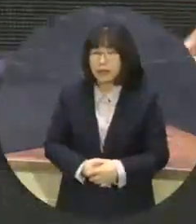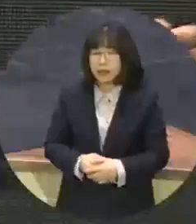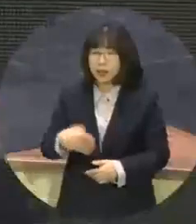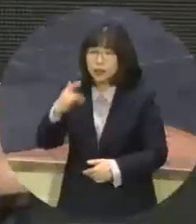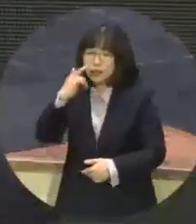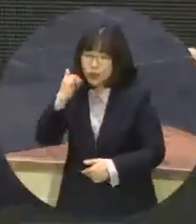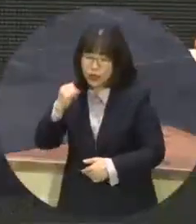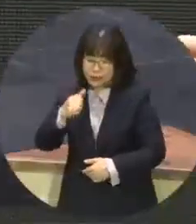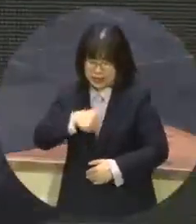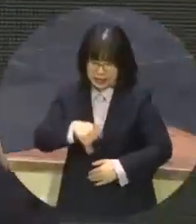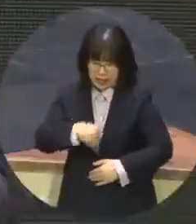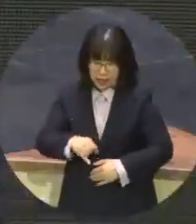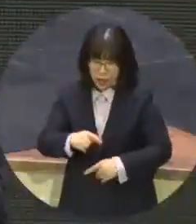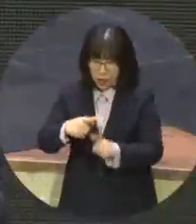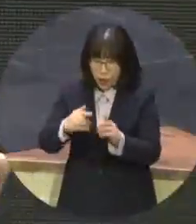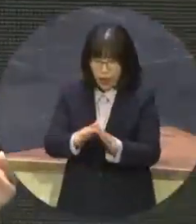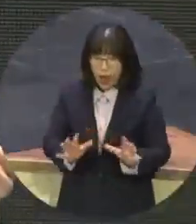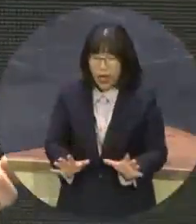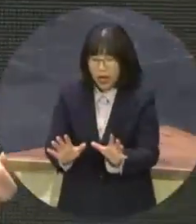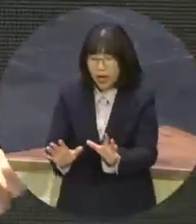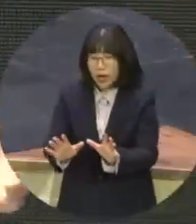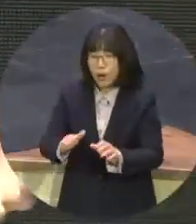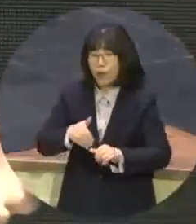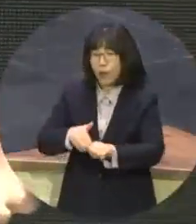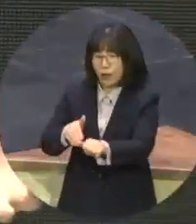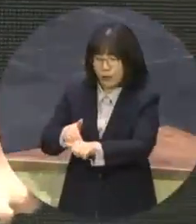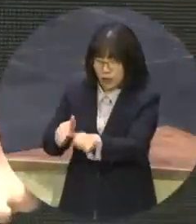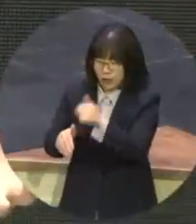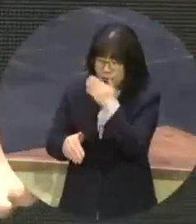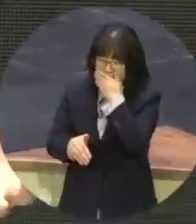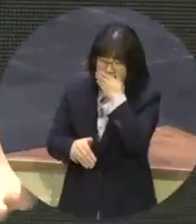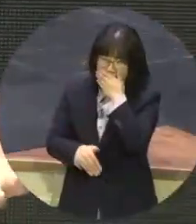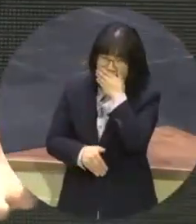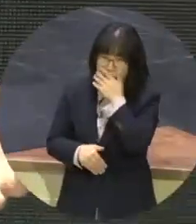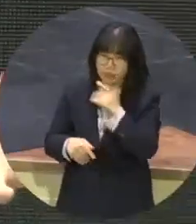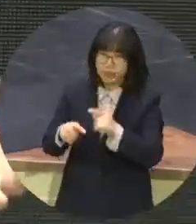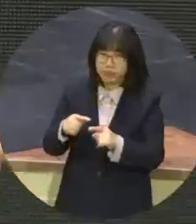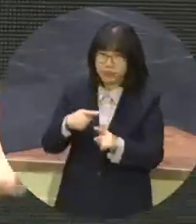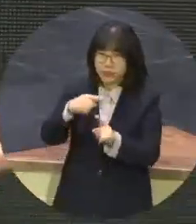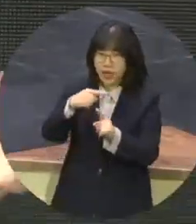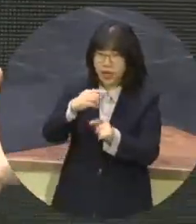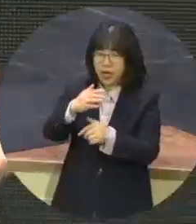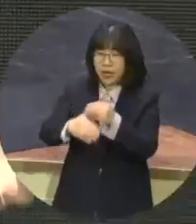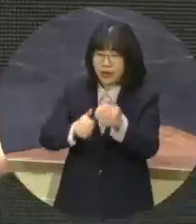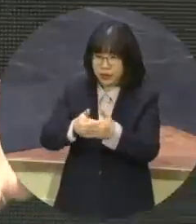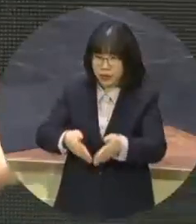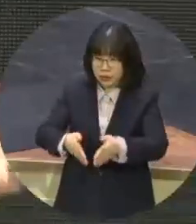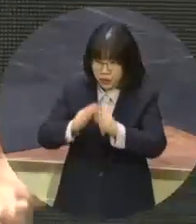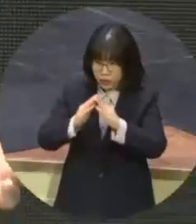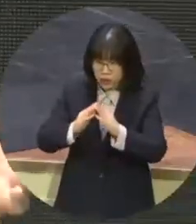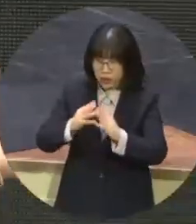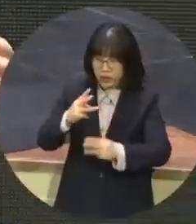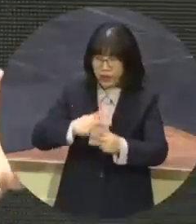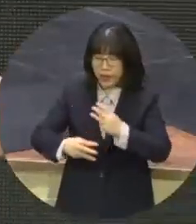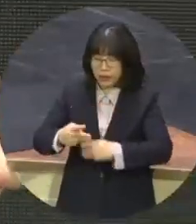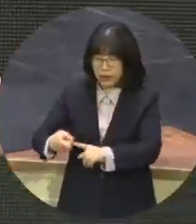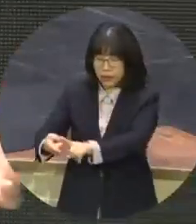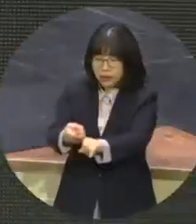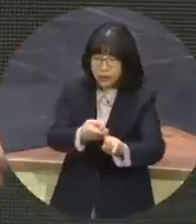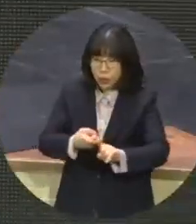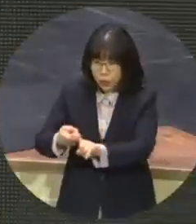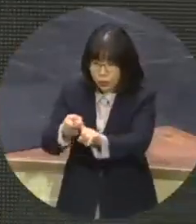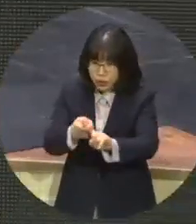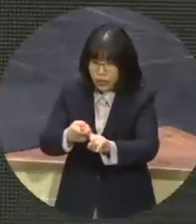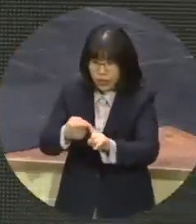막 교회 보내고 친구들 보내고 그래서 이 교회가 하나님이 세우신 렘넌트 공동체의